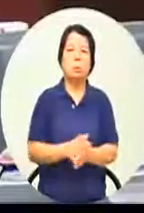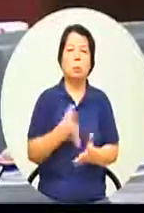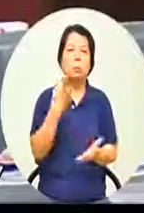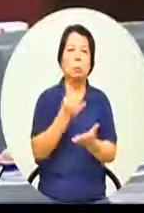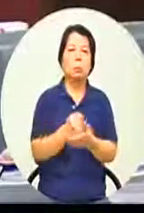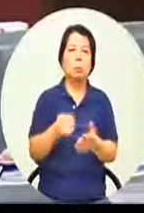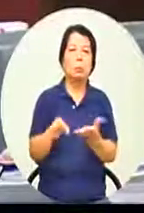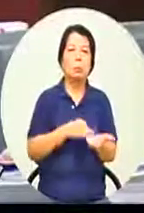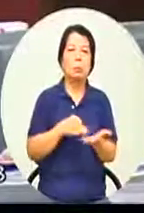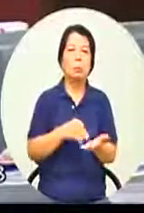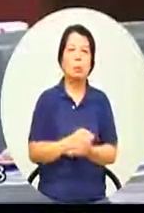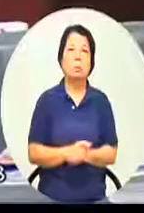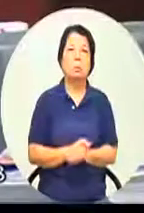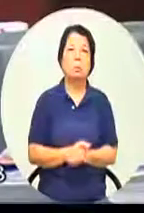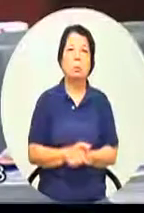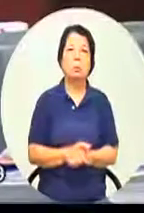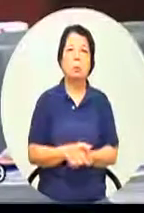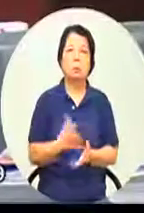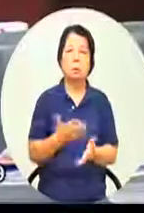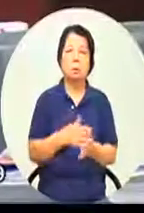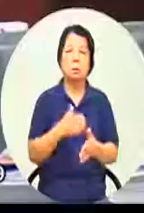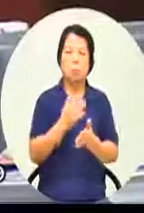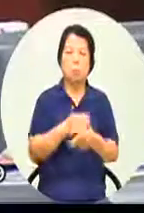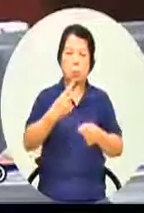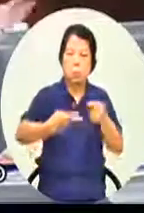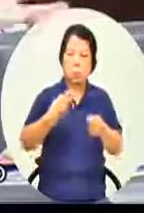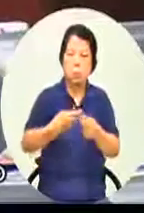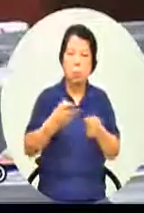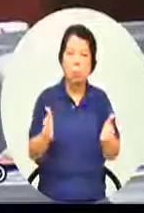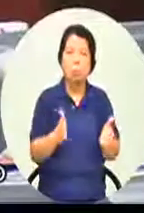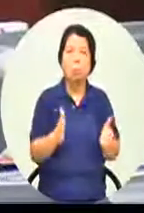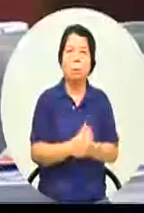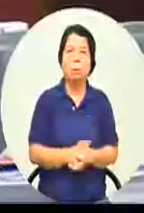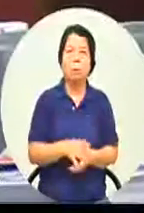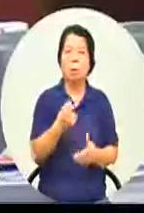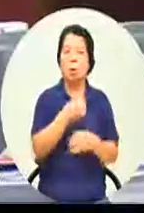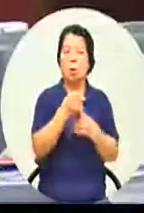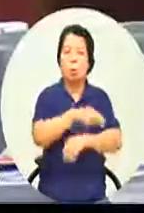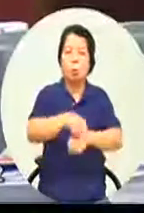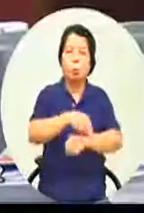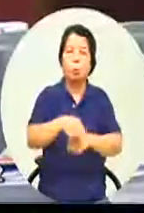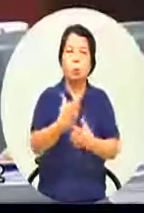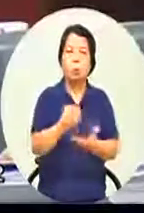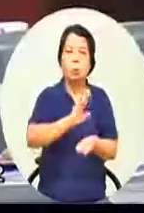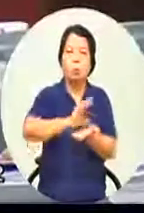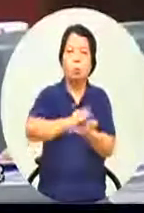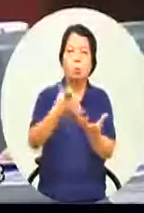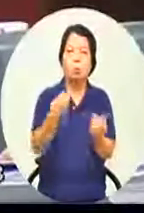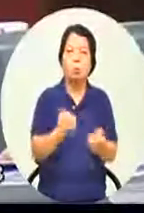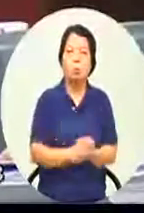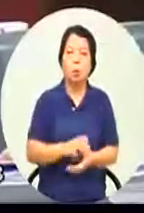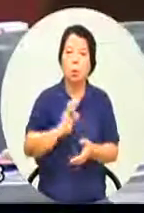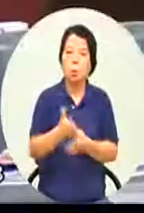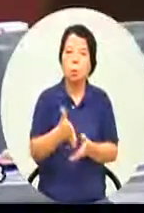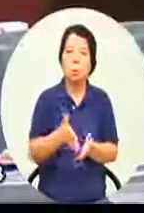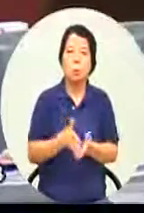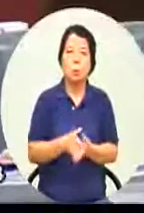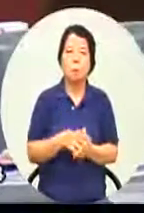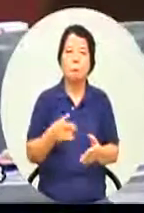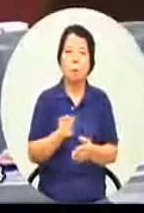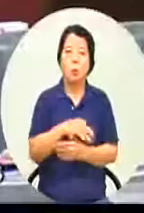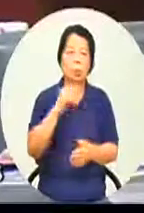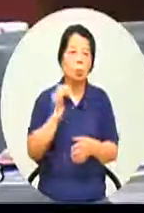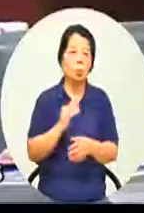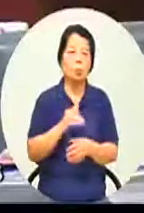不知道。但是已经要两档啊，到起码阿哥无法度规划一个停车空间出来。我不晓得为什么我们效率这么